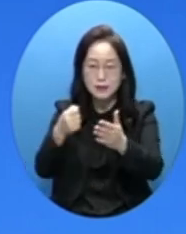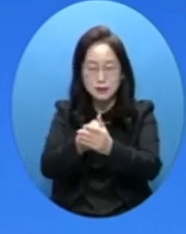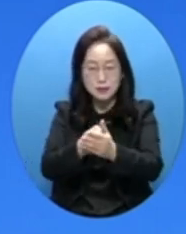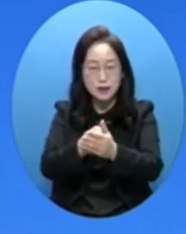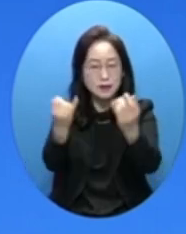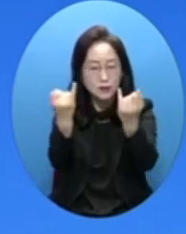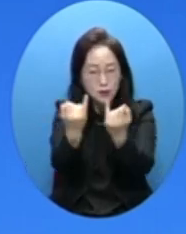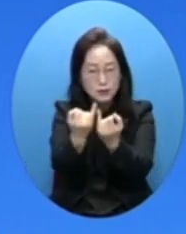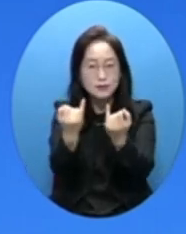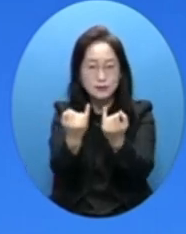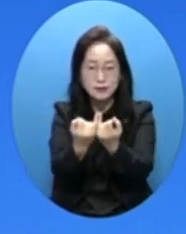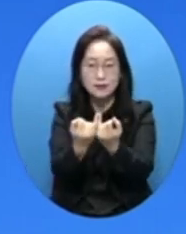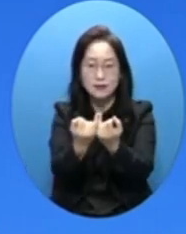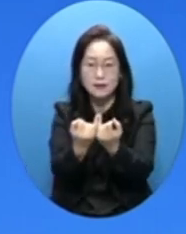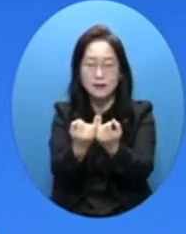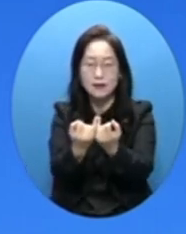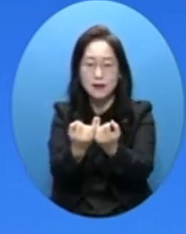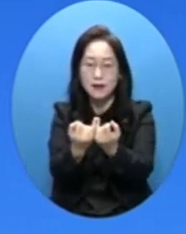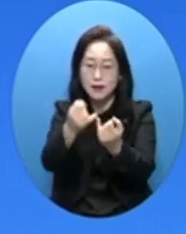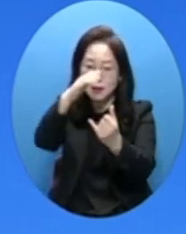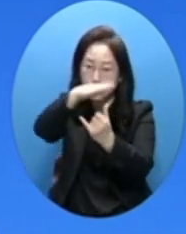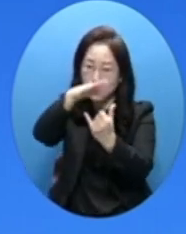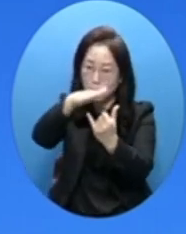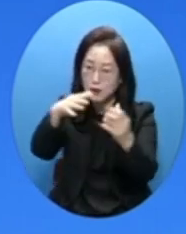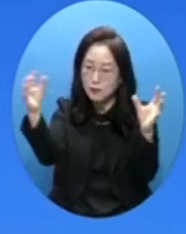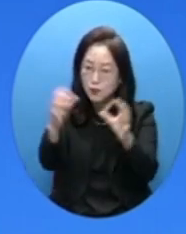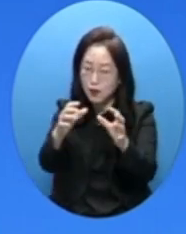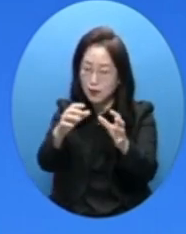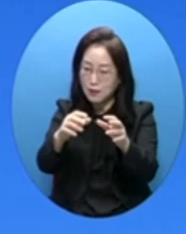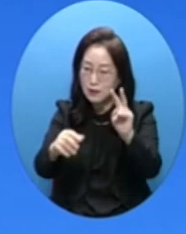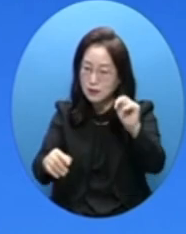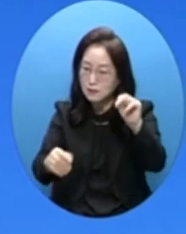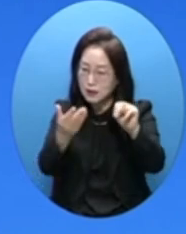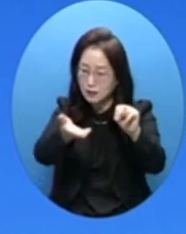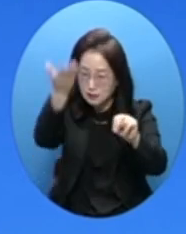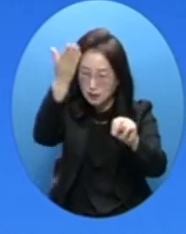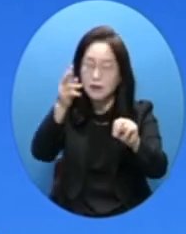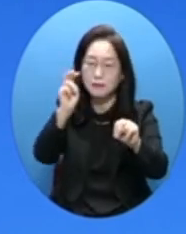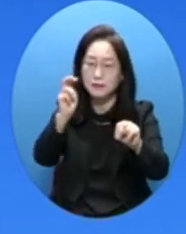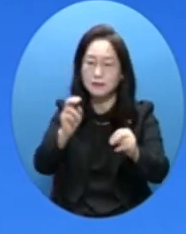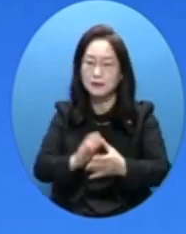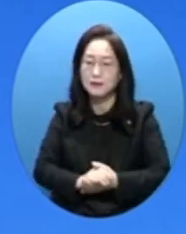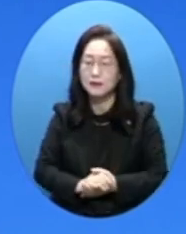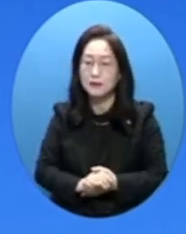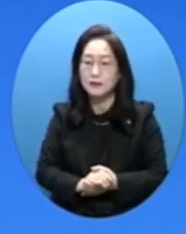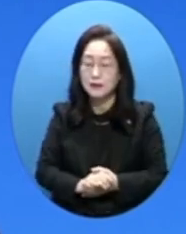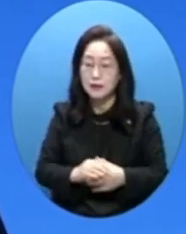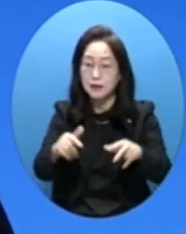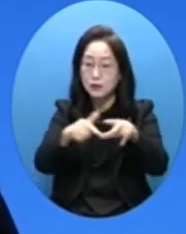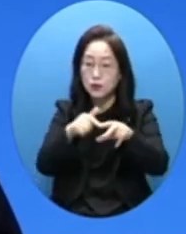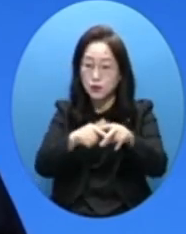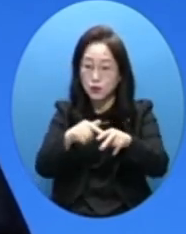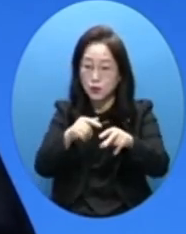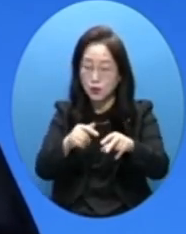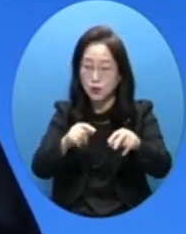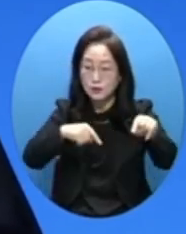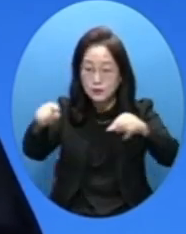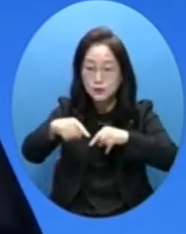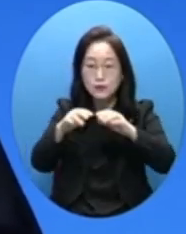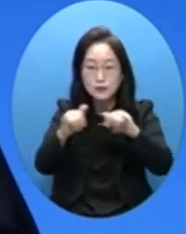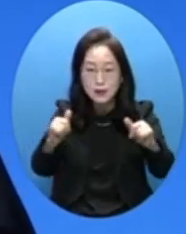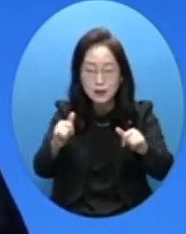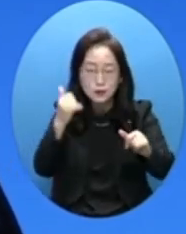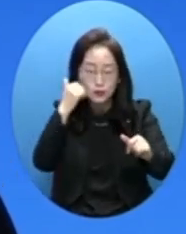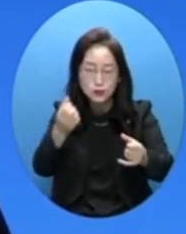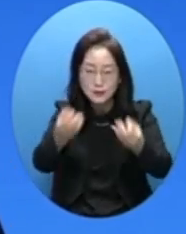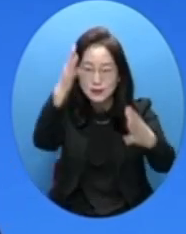여자와 아이를 포함해서 2만 명이 넘었을 것이라 생각을 합니다. 당시 종교 지도자들이었던